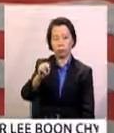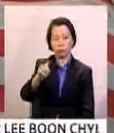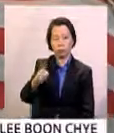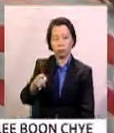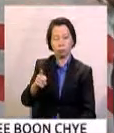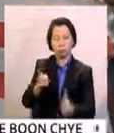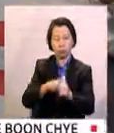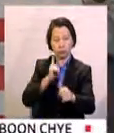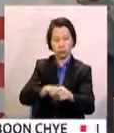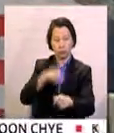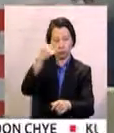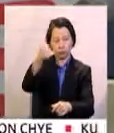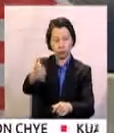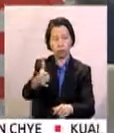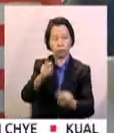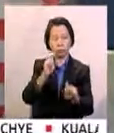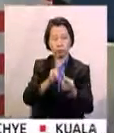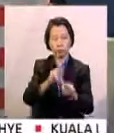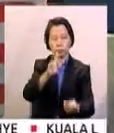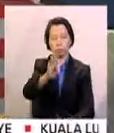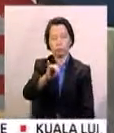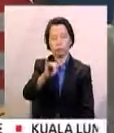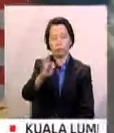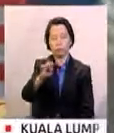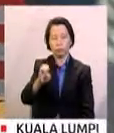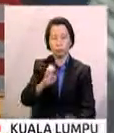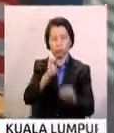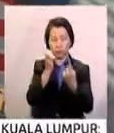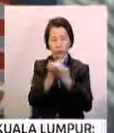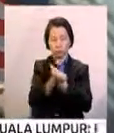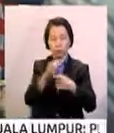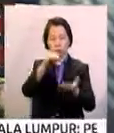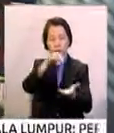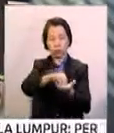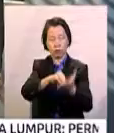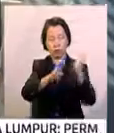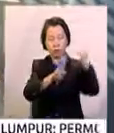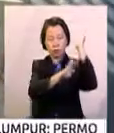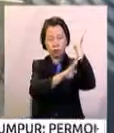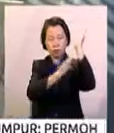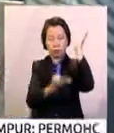bertanding di kejuanan kelayakan FIFA ew Cup di Dubai